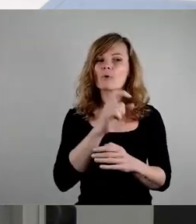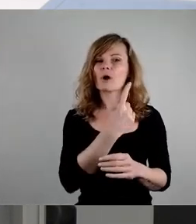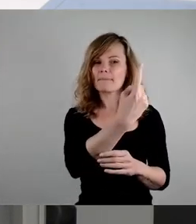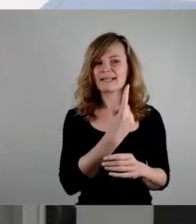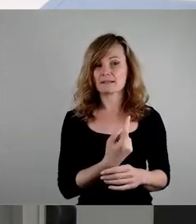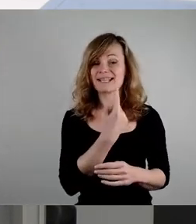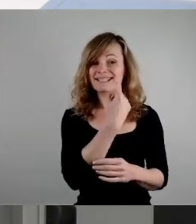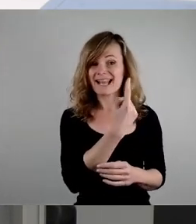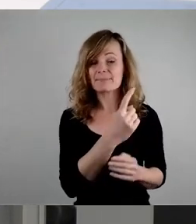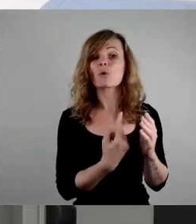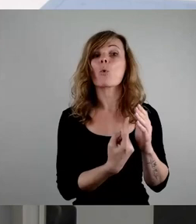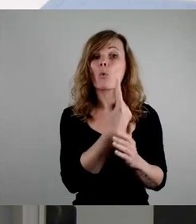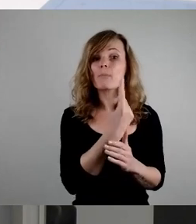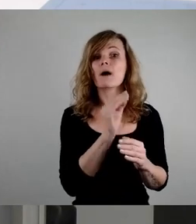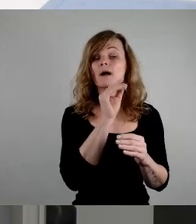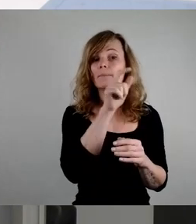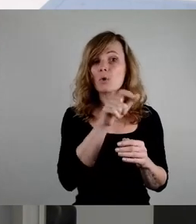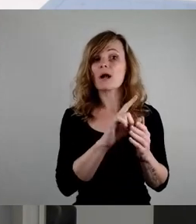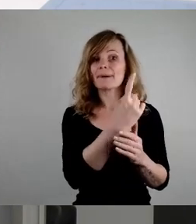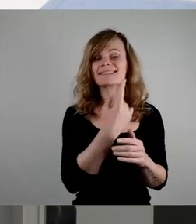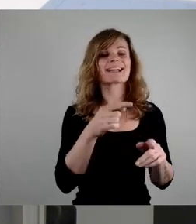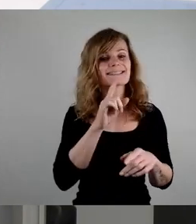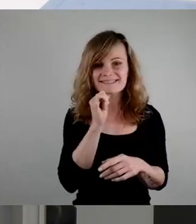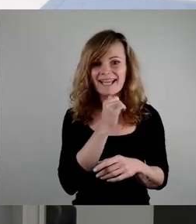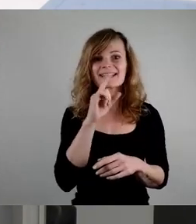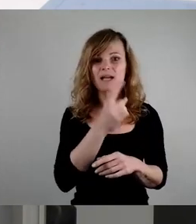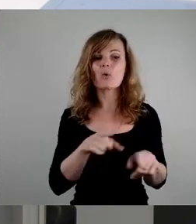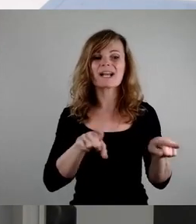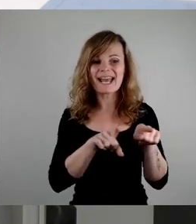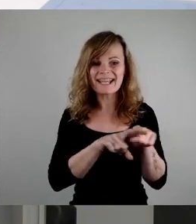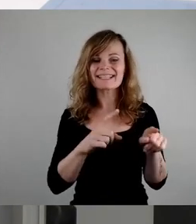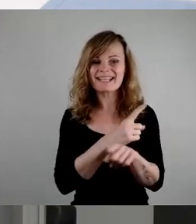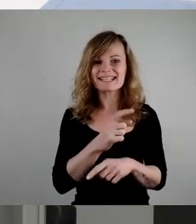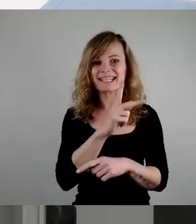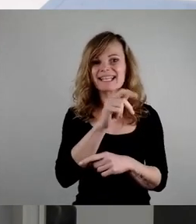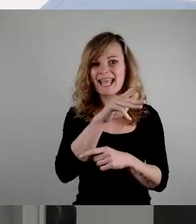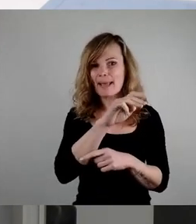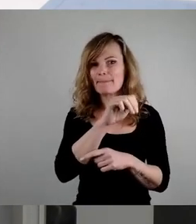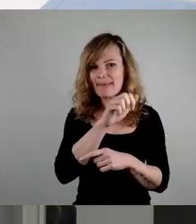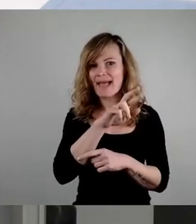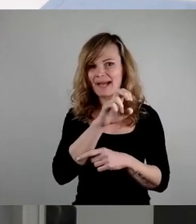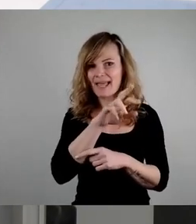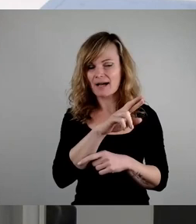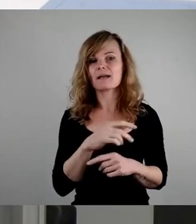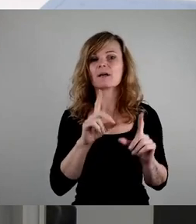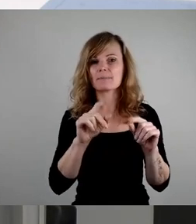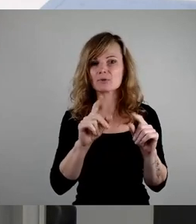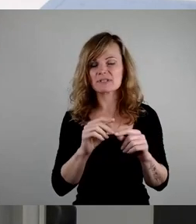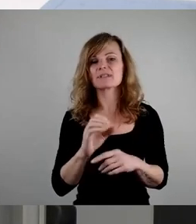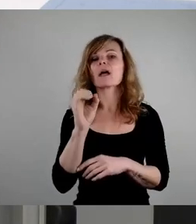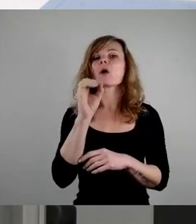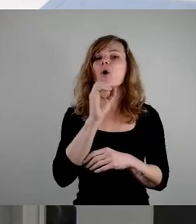nur Oberbürgermeister ist, nein, er ist auch gleichzeitig Kämmerer. Das heißt, er hat, was Ökonomie angeht, eine Machtfülle,